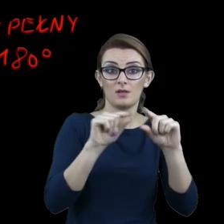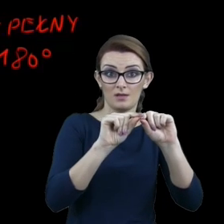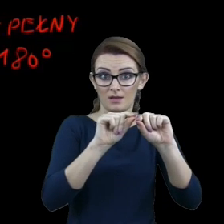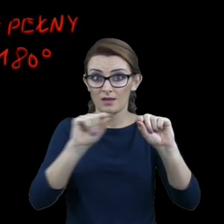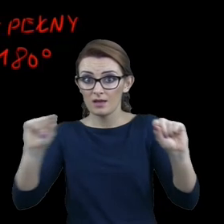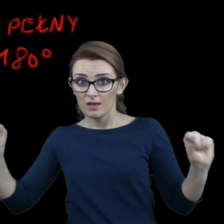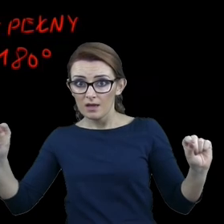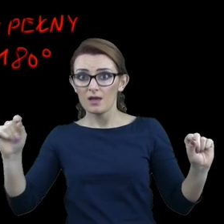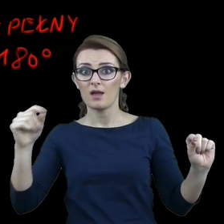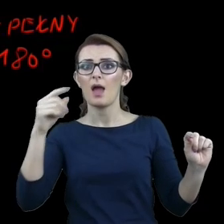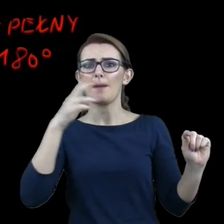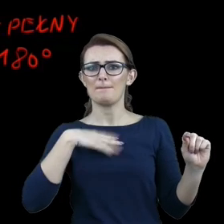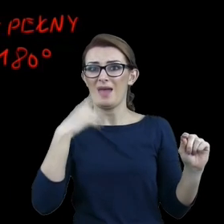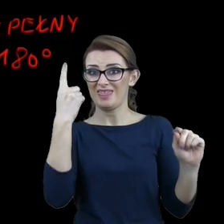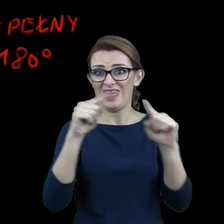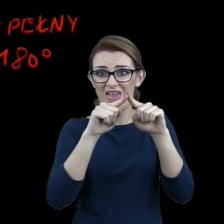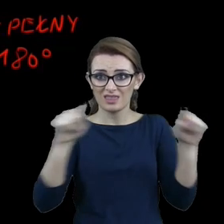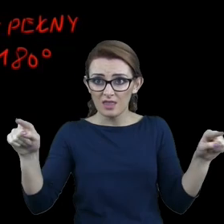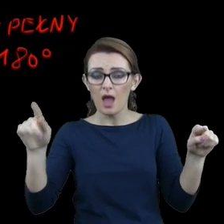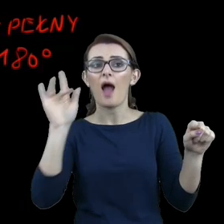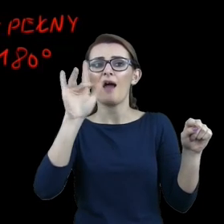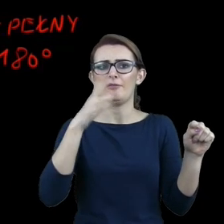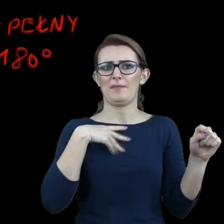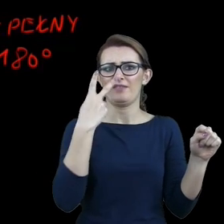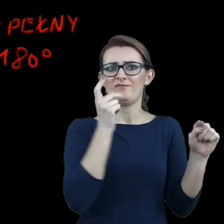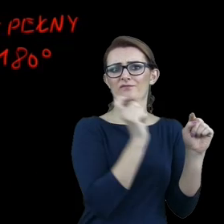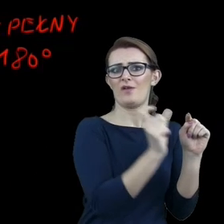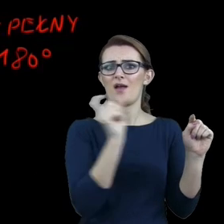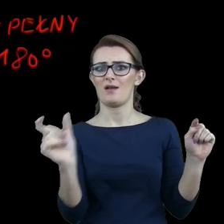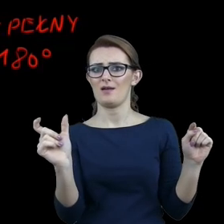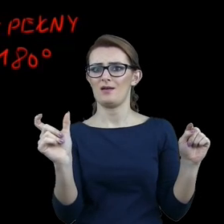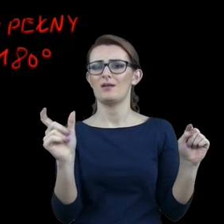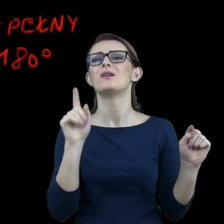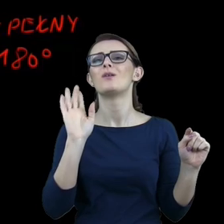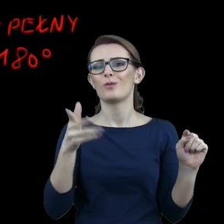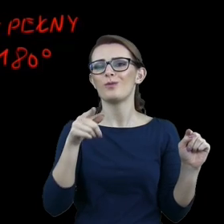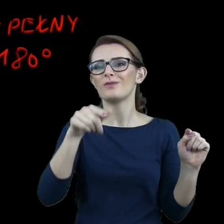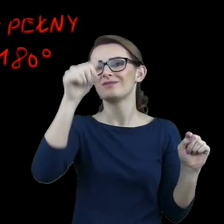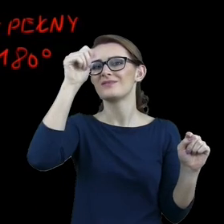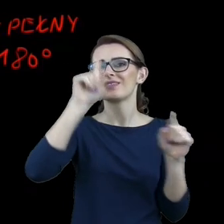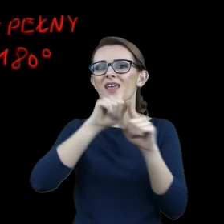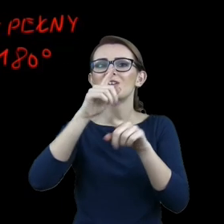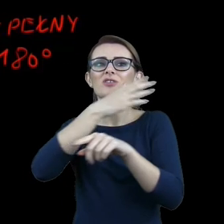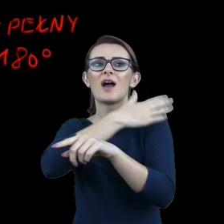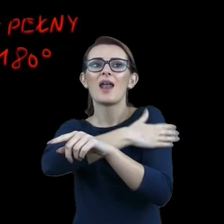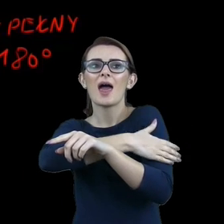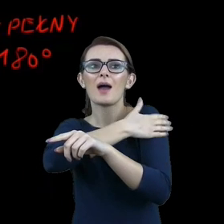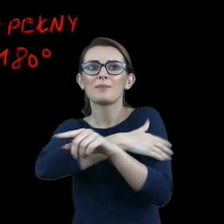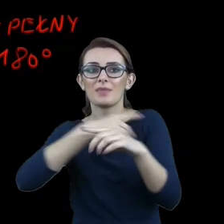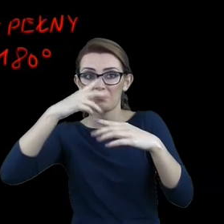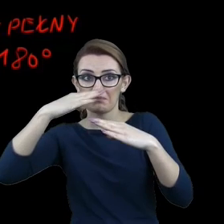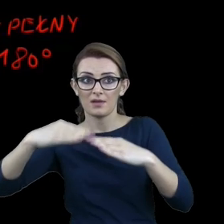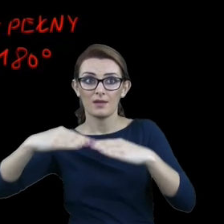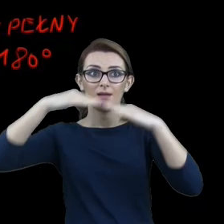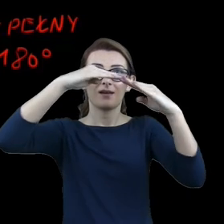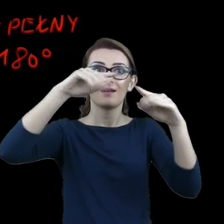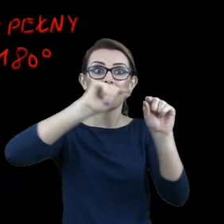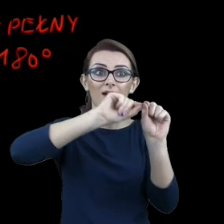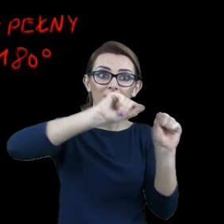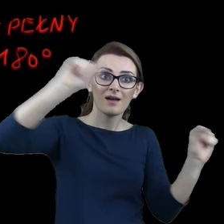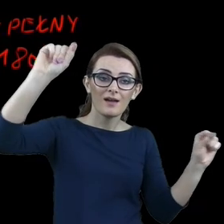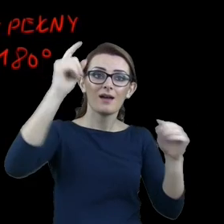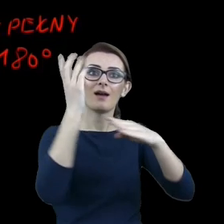leżą na jednej prostej tak naprawdę, to to oznacza, że mamy taką sytuację, że tu mamy pewną prostą i tutaj mamy ramię kąta,